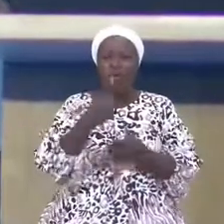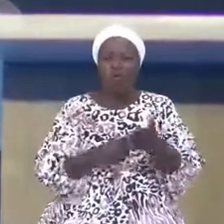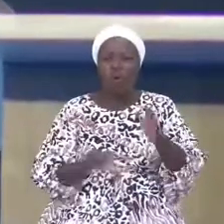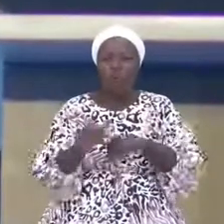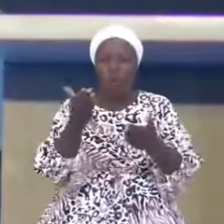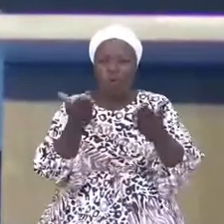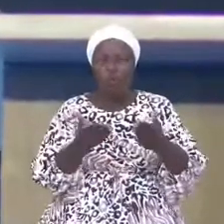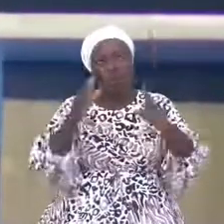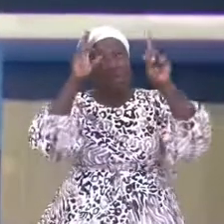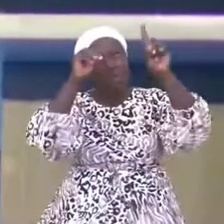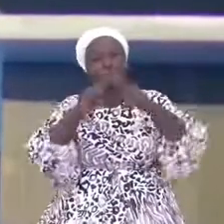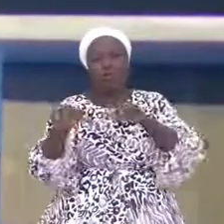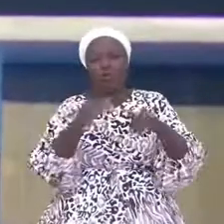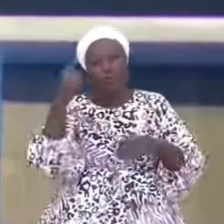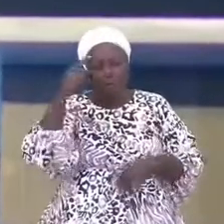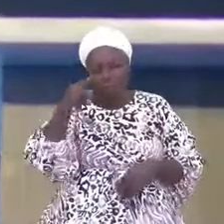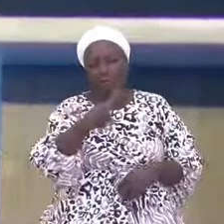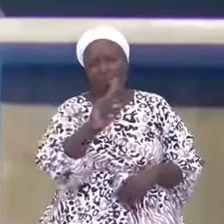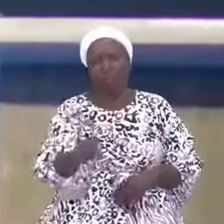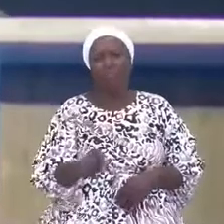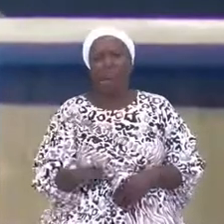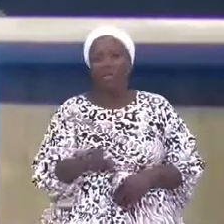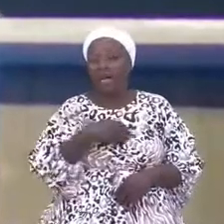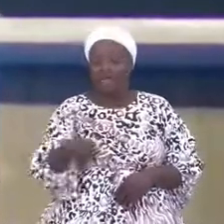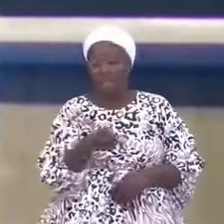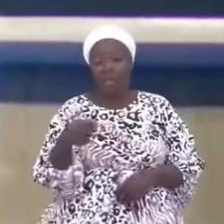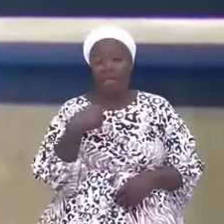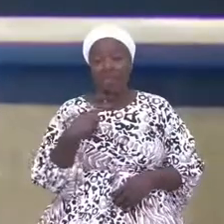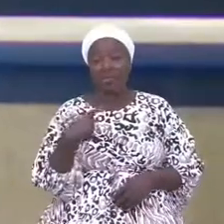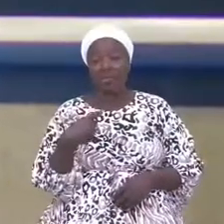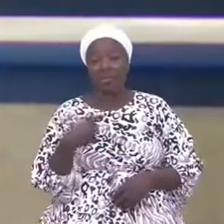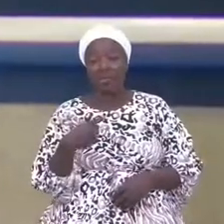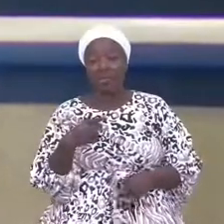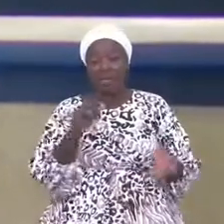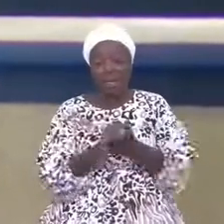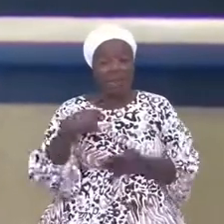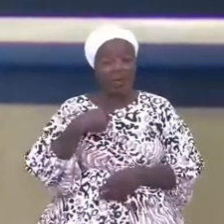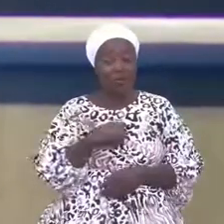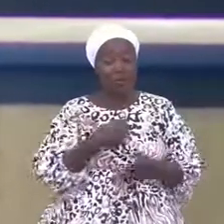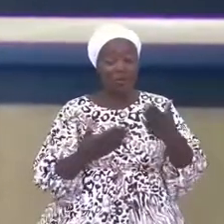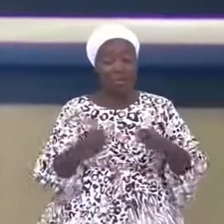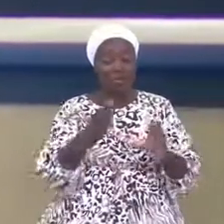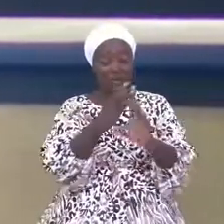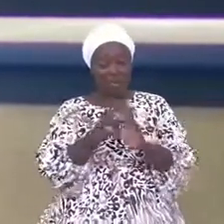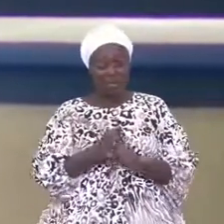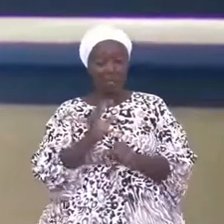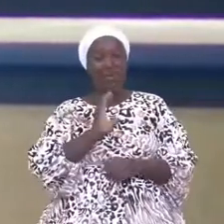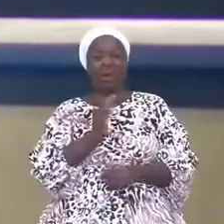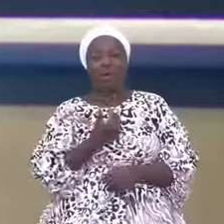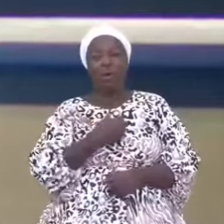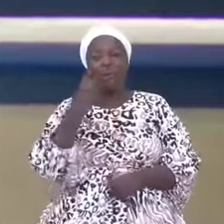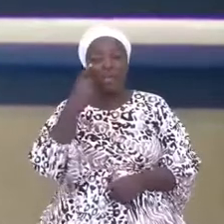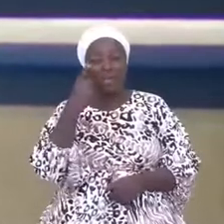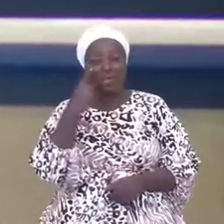problème. Que veux-tu que je fasse? Que veux-tu qu'ils fassent pour toi? Et ils ont dit